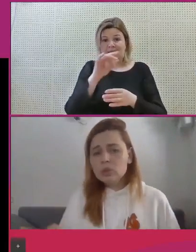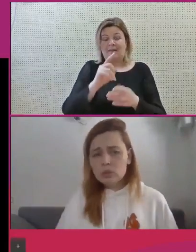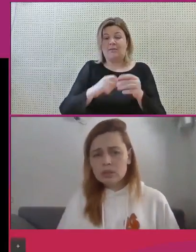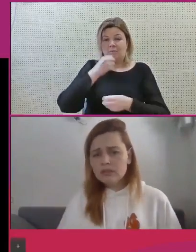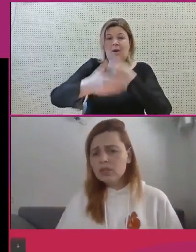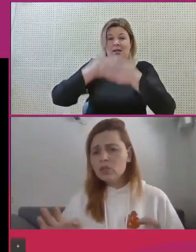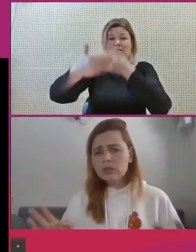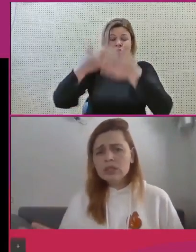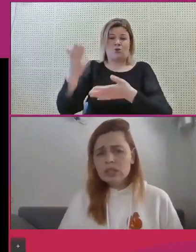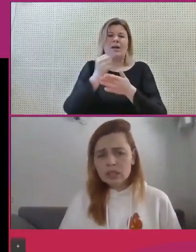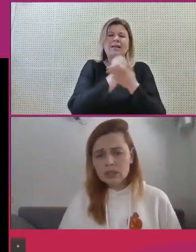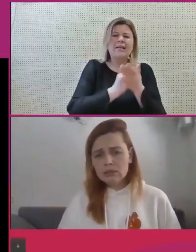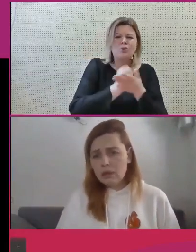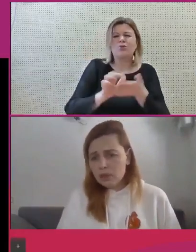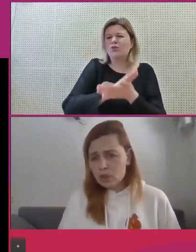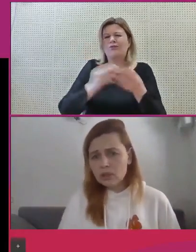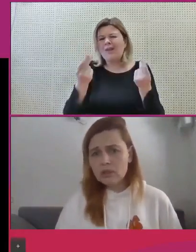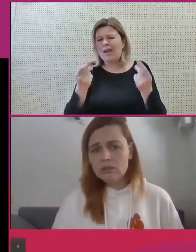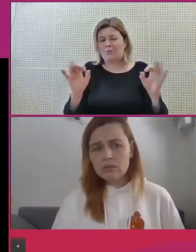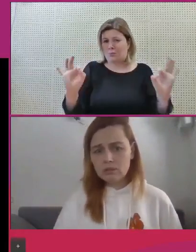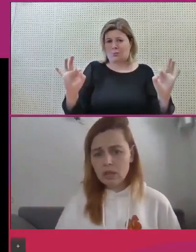Никаких ресурсов, ничего, ни денег,